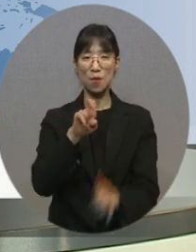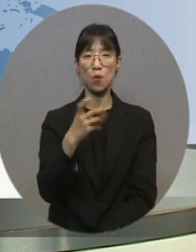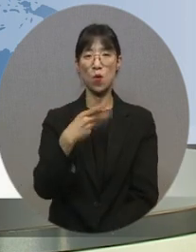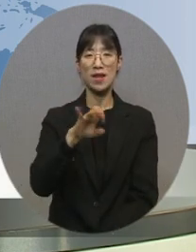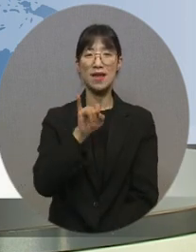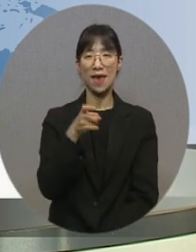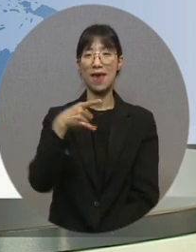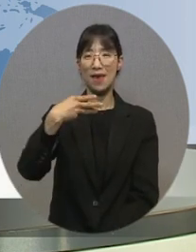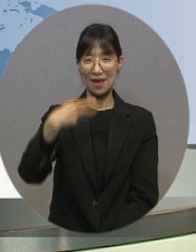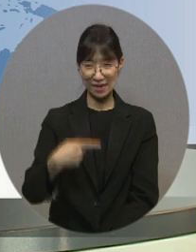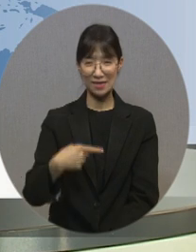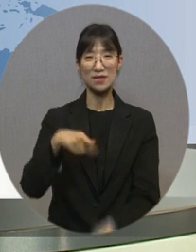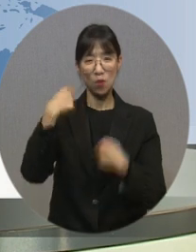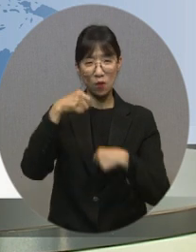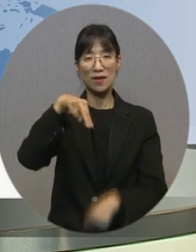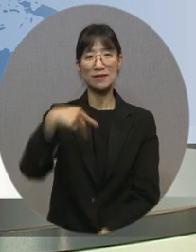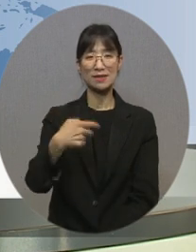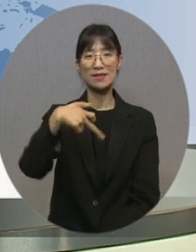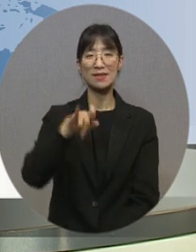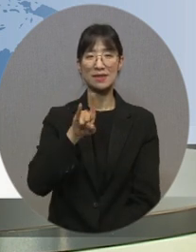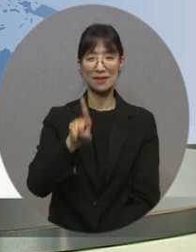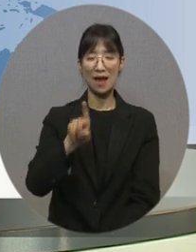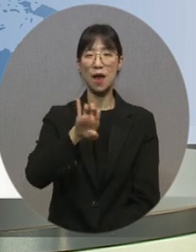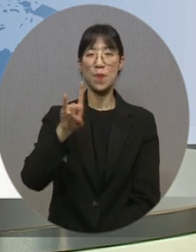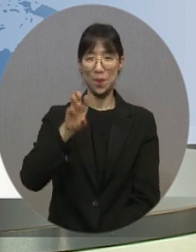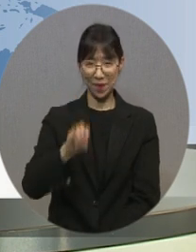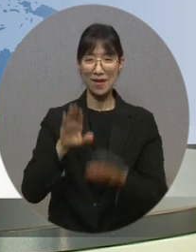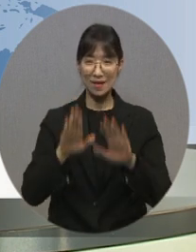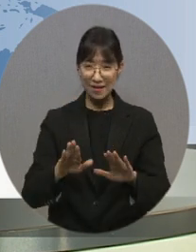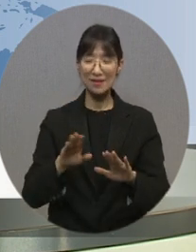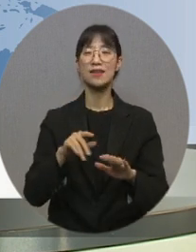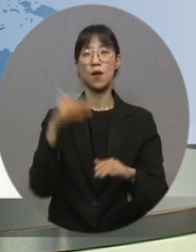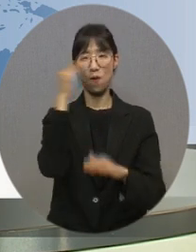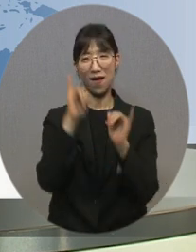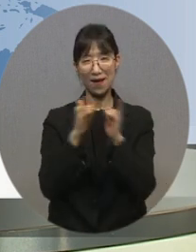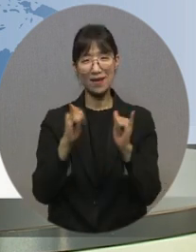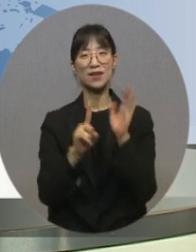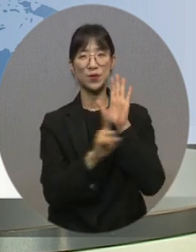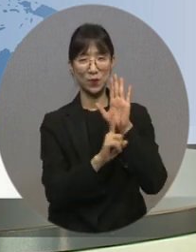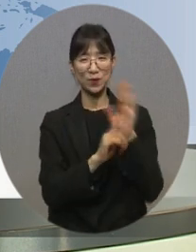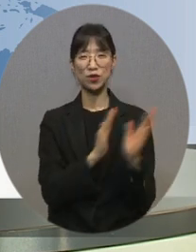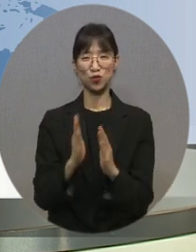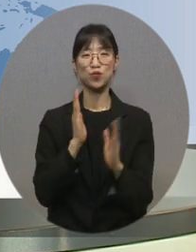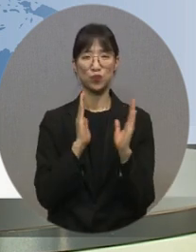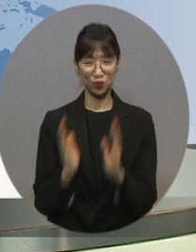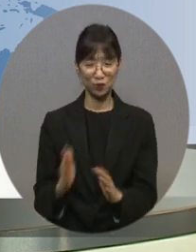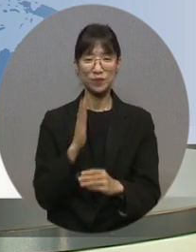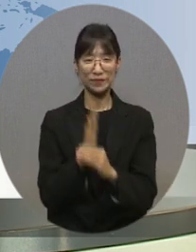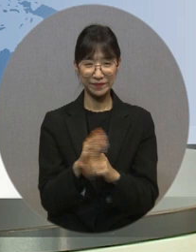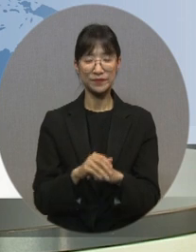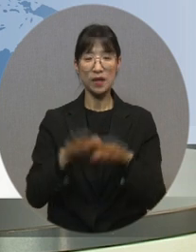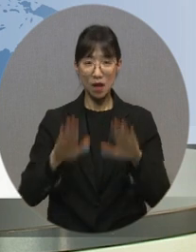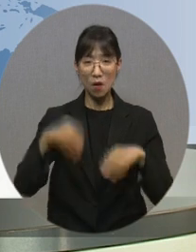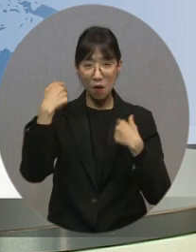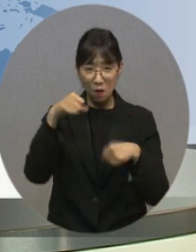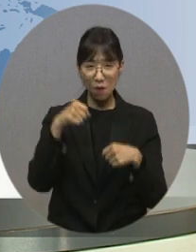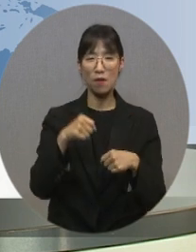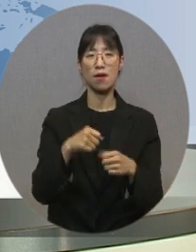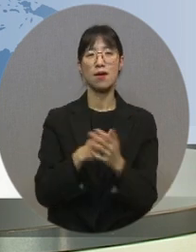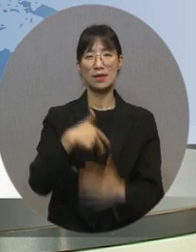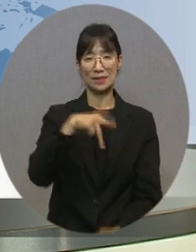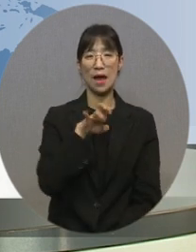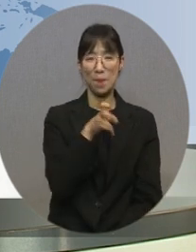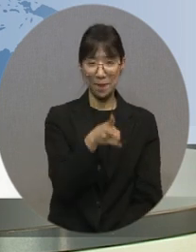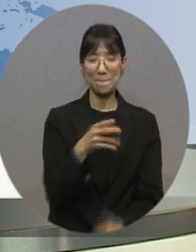공연 스카팽이 관객과의 만남을 준비하고 있습니다. 이번 공연은 자폐 또는 발달장애,